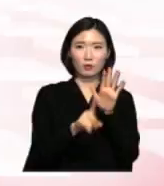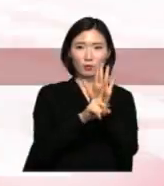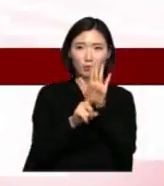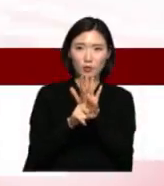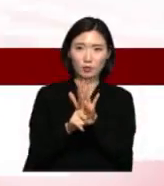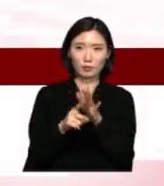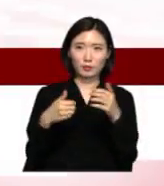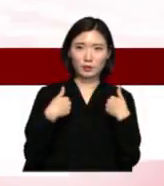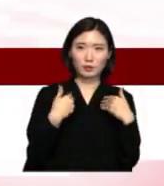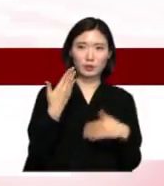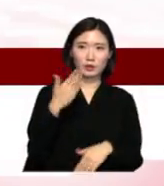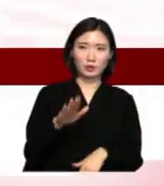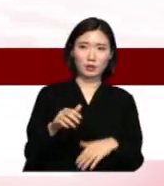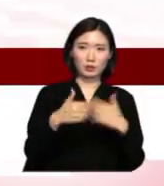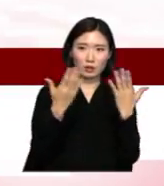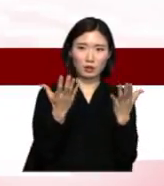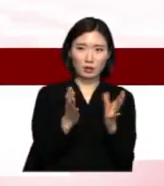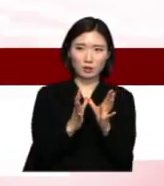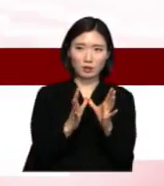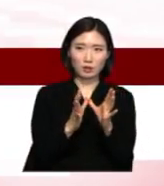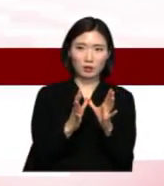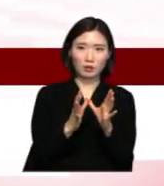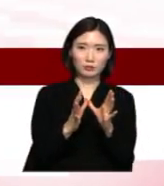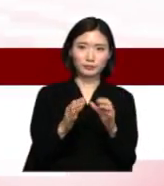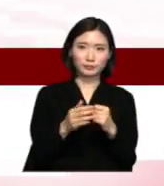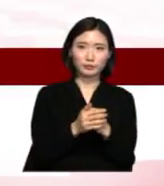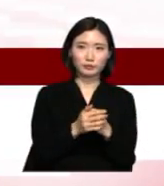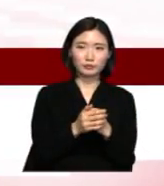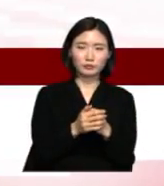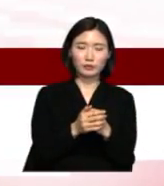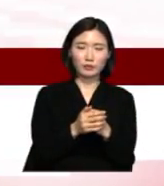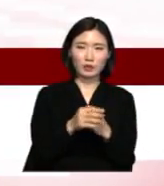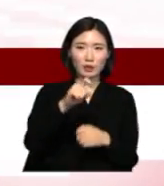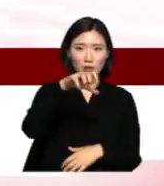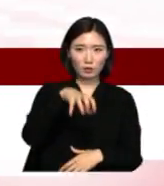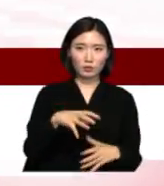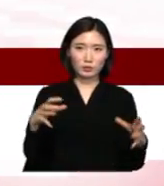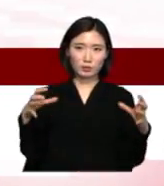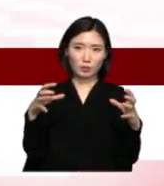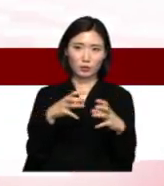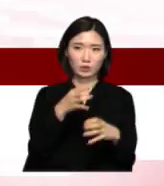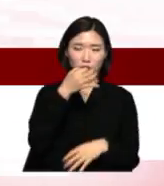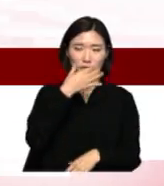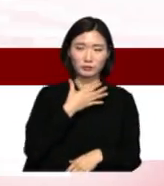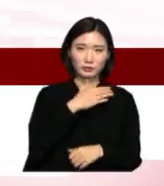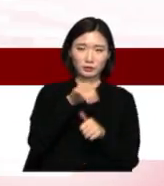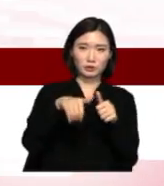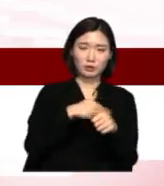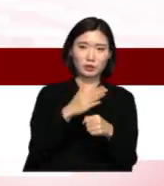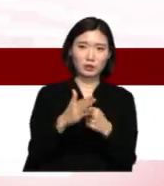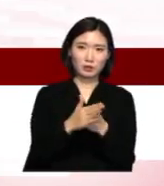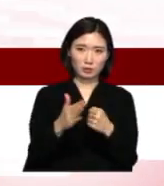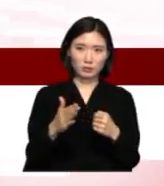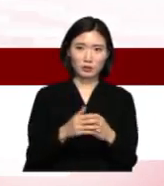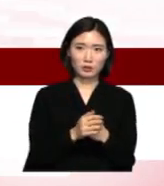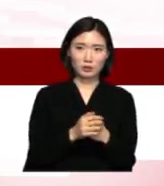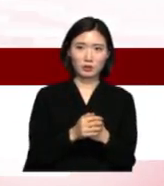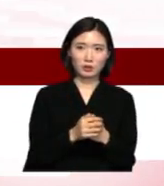해드려야 되는데 단체적으로 모아가지고 근데 그게 이분들이 뭐 한 곳에서 모아서 모으는 게 힘들다 보니까